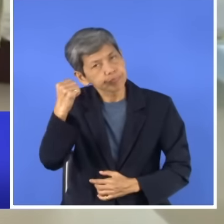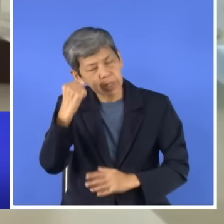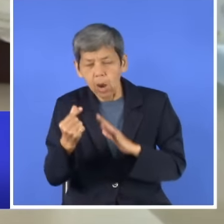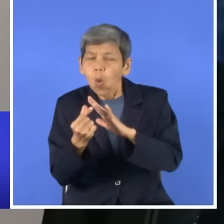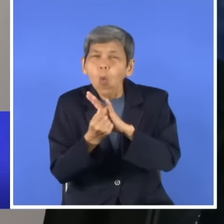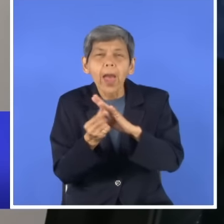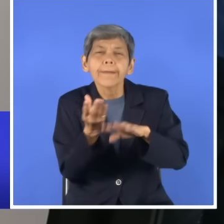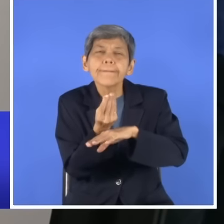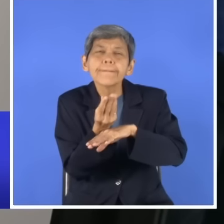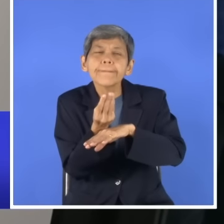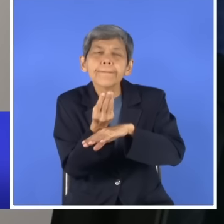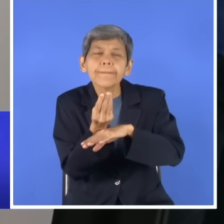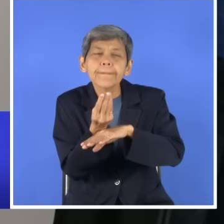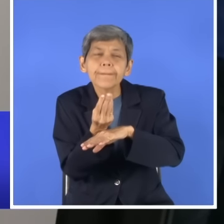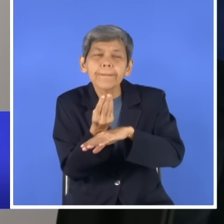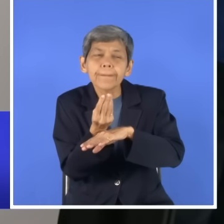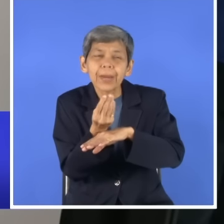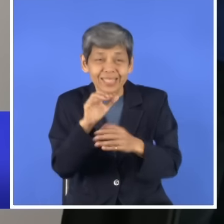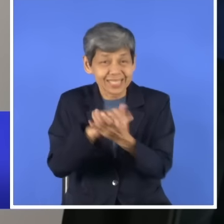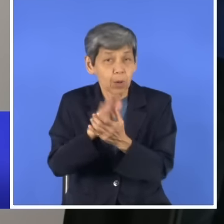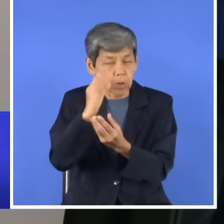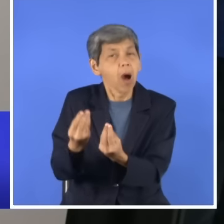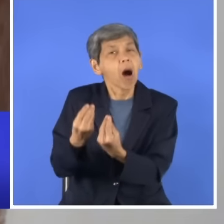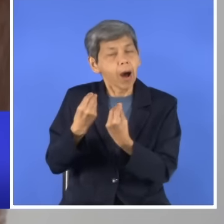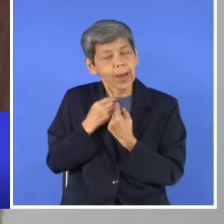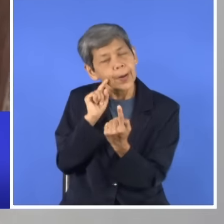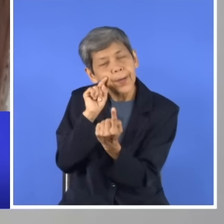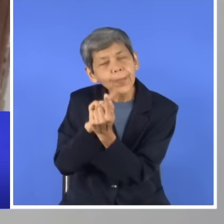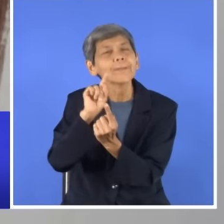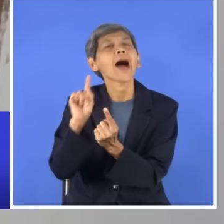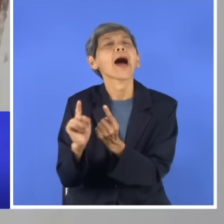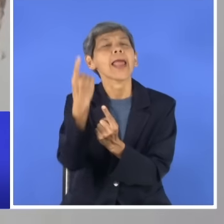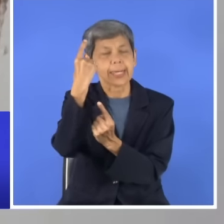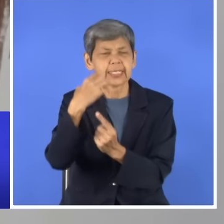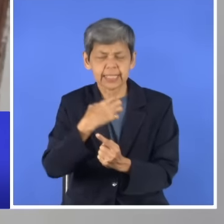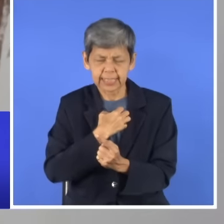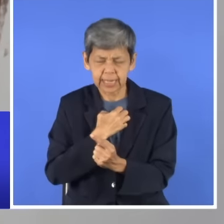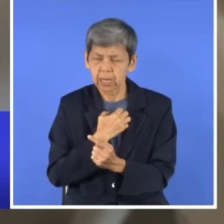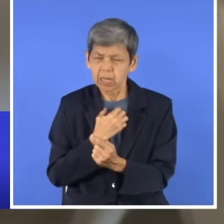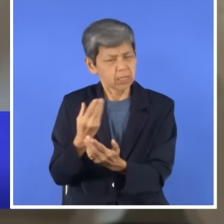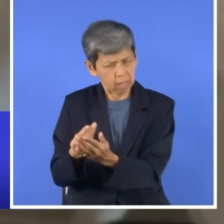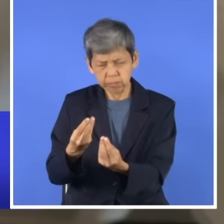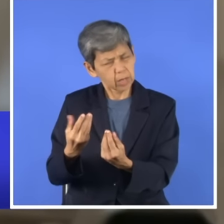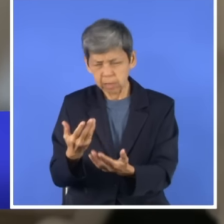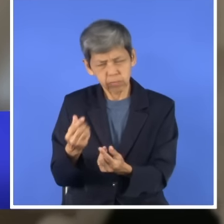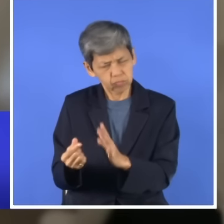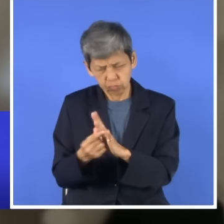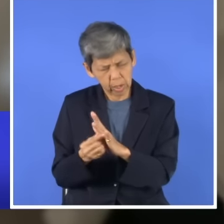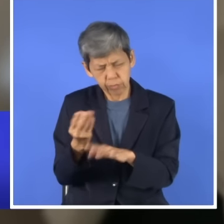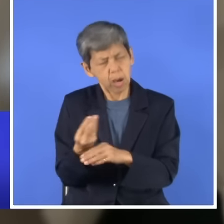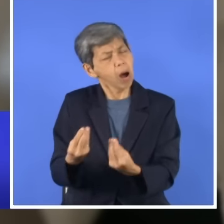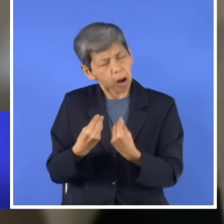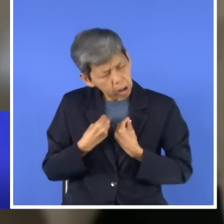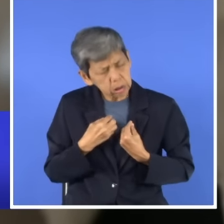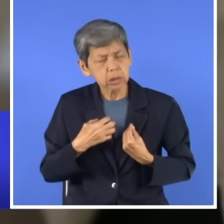นเพชรแหวนเพชรวงนี้สามีซื้อให้ตอนคบกันครั้งแรกอยากจะให้คนร้ายเนี่ยนำมาคืนหน่อยเถอะฟังเธอหน่อยค่ะ